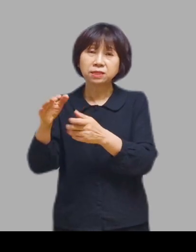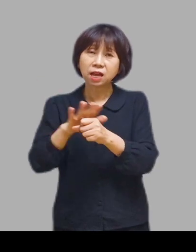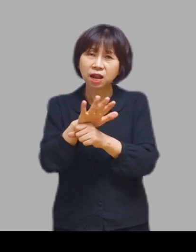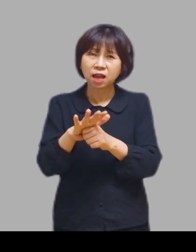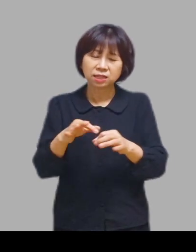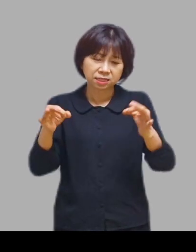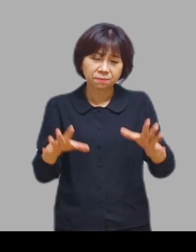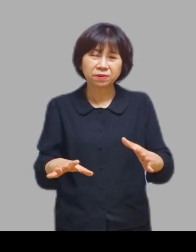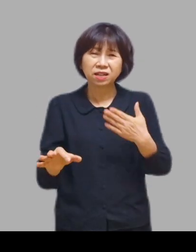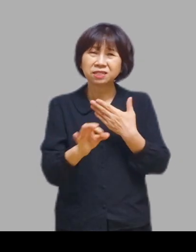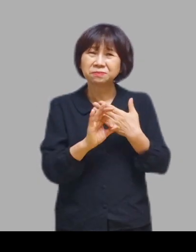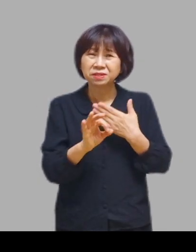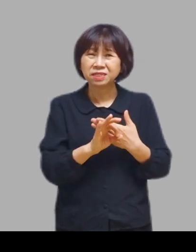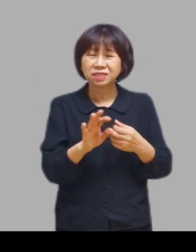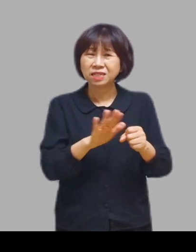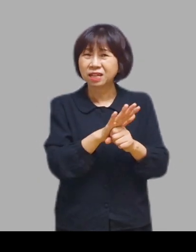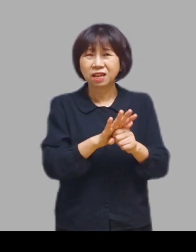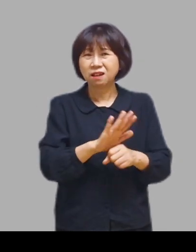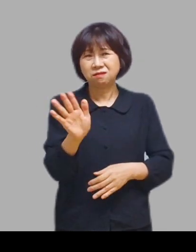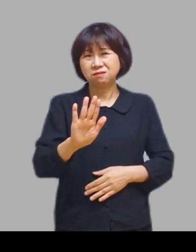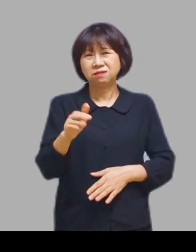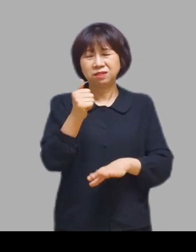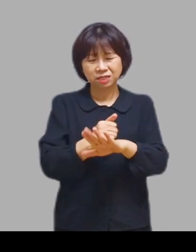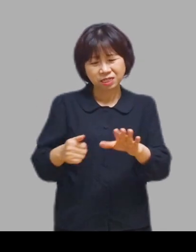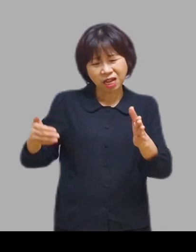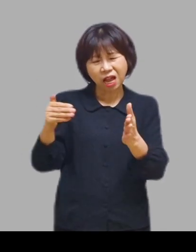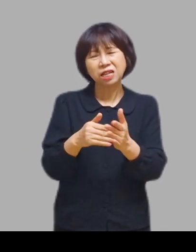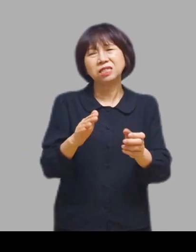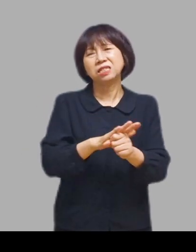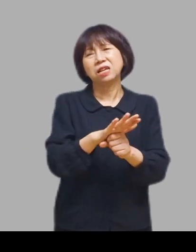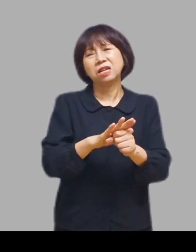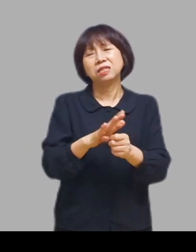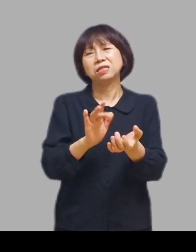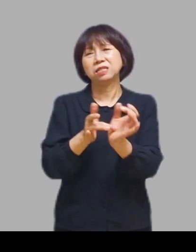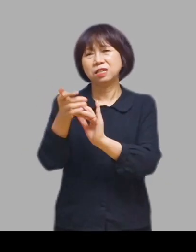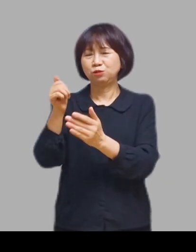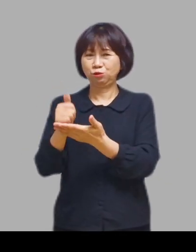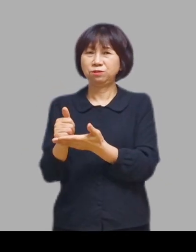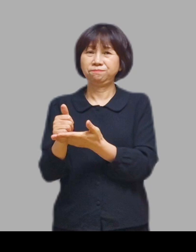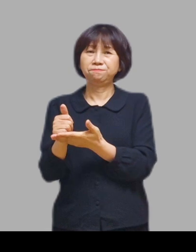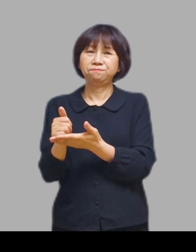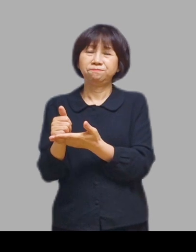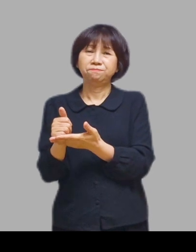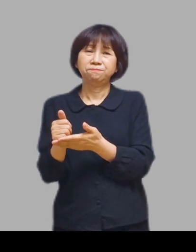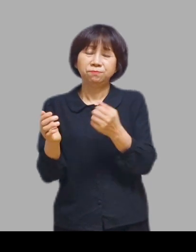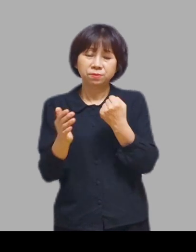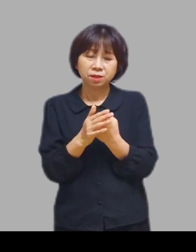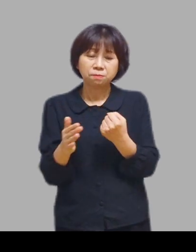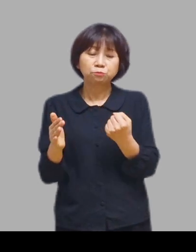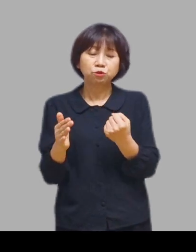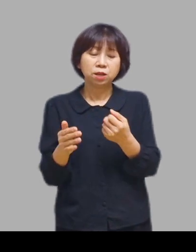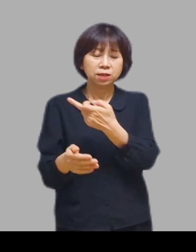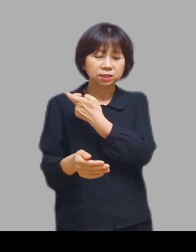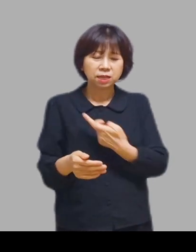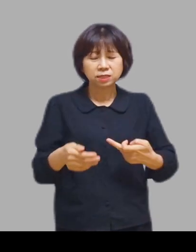사랑이 아닙니다. 어떤 사랑이라고요? 끝까지 사랑하시는 사랑입니다. 그래서 예수님은 제자들의 발을 씻어주시고